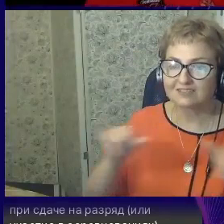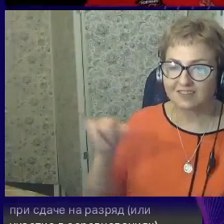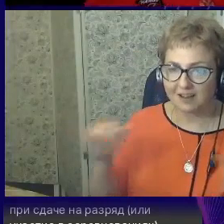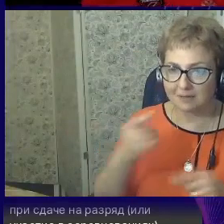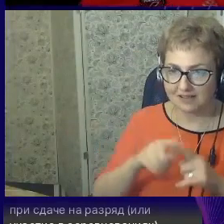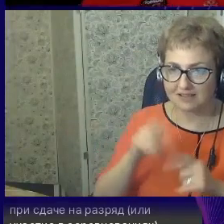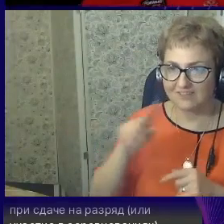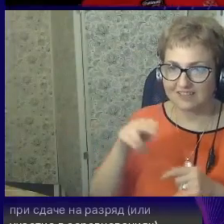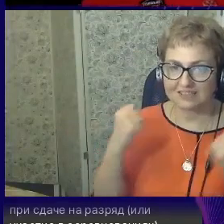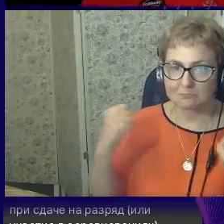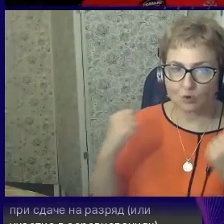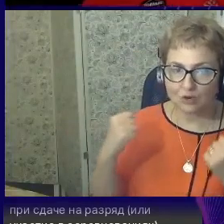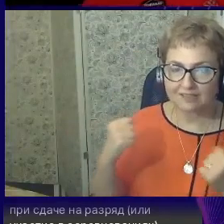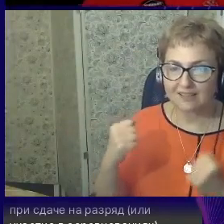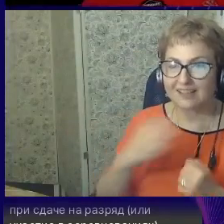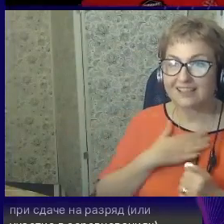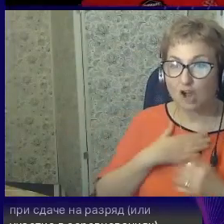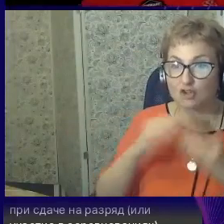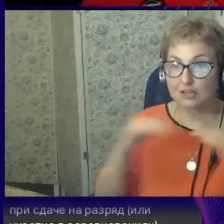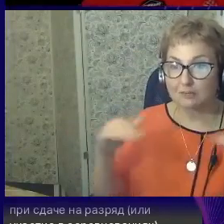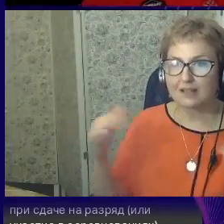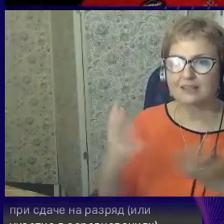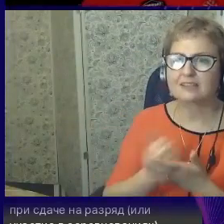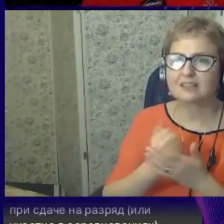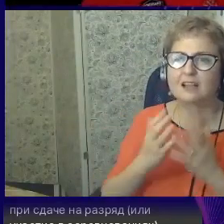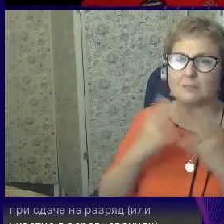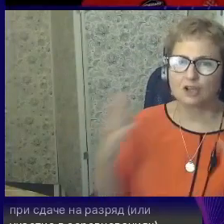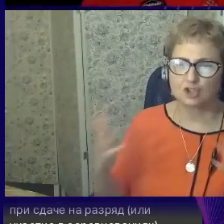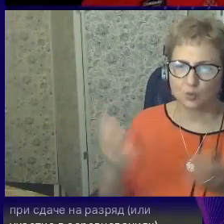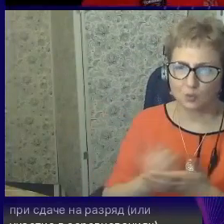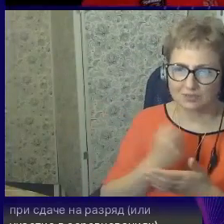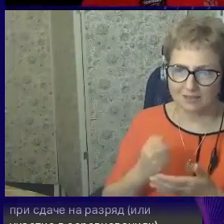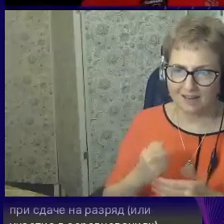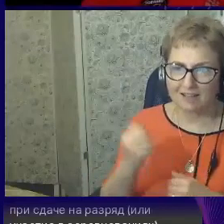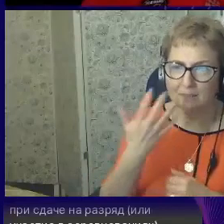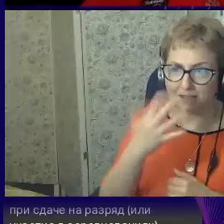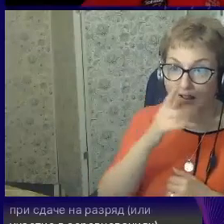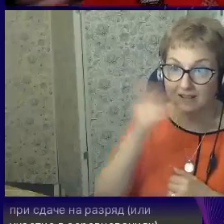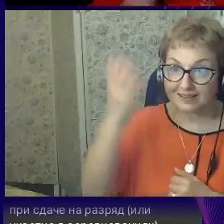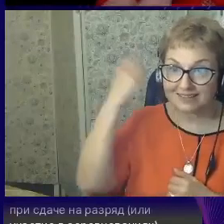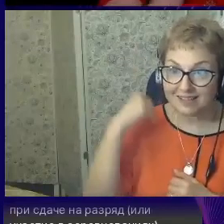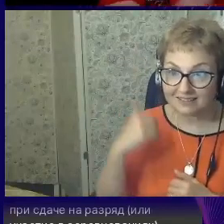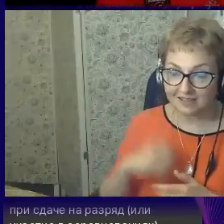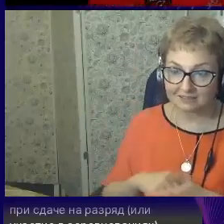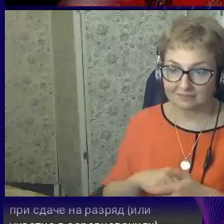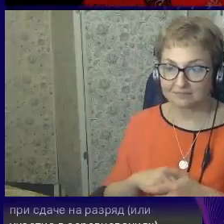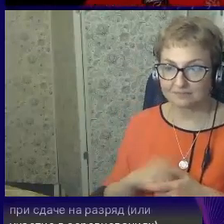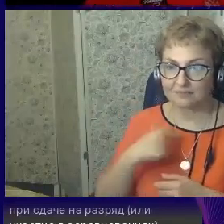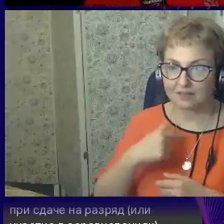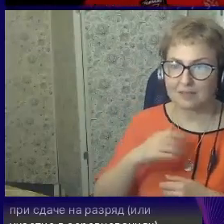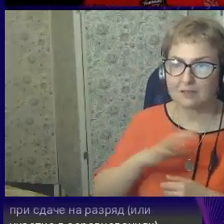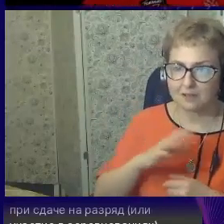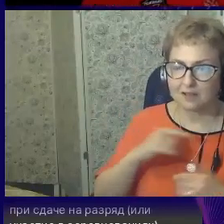спорта, и наши ребята достигают больших успехов. 5 лет назад